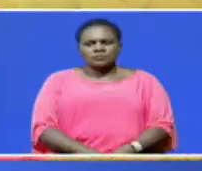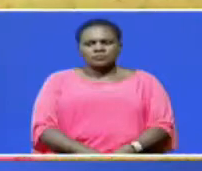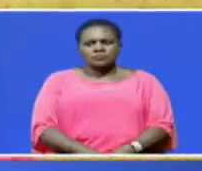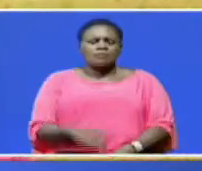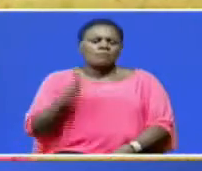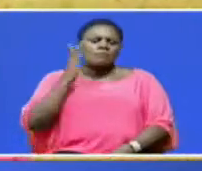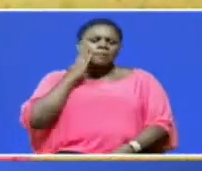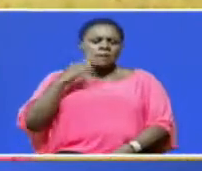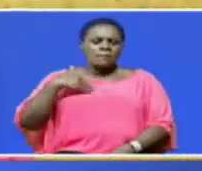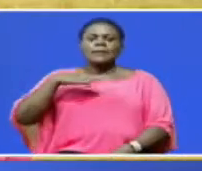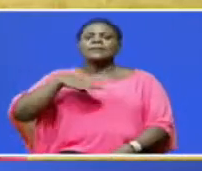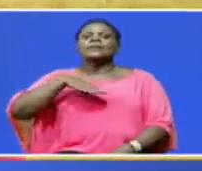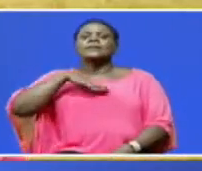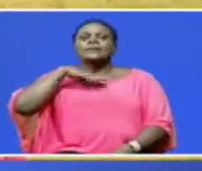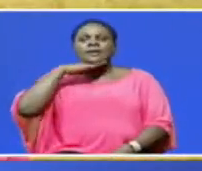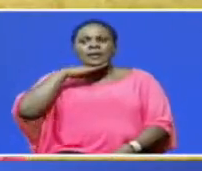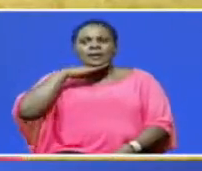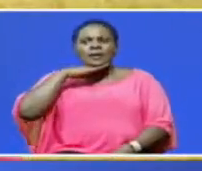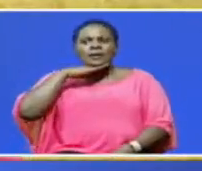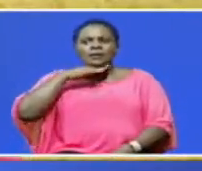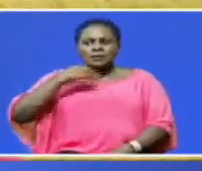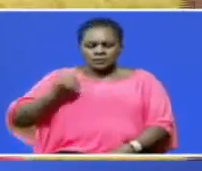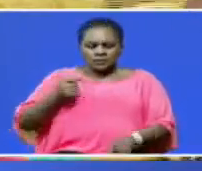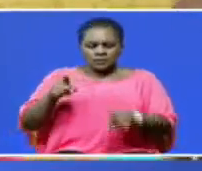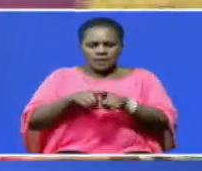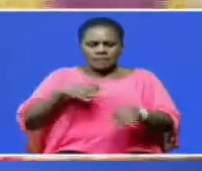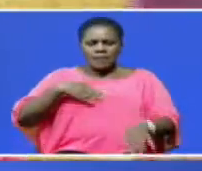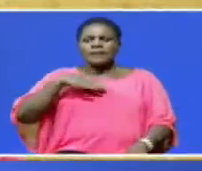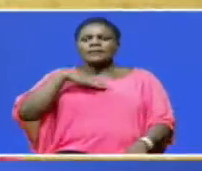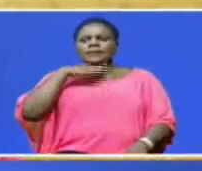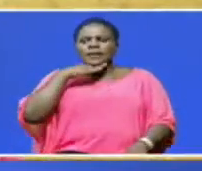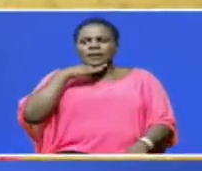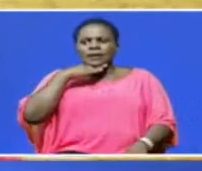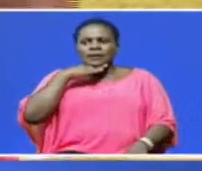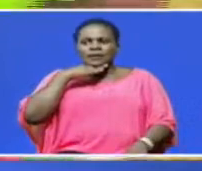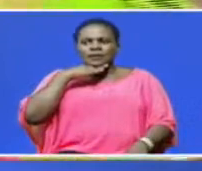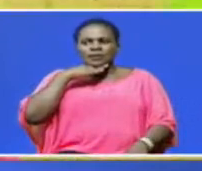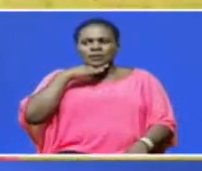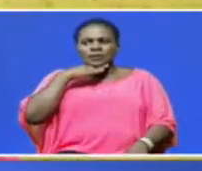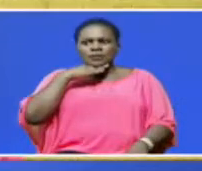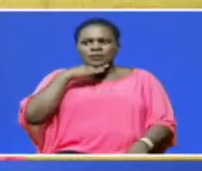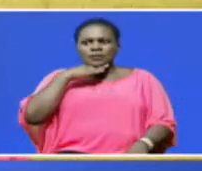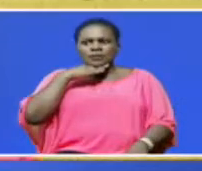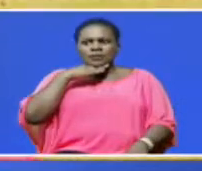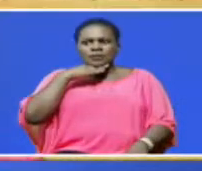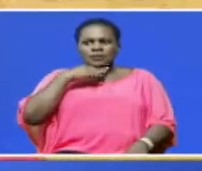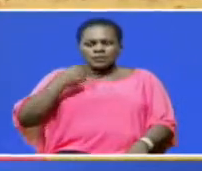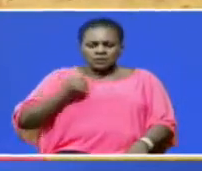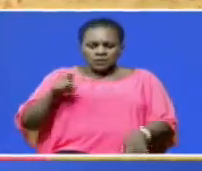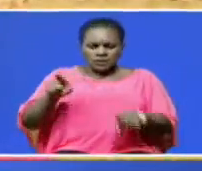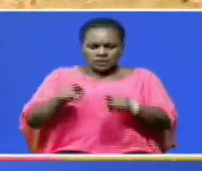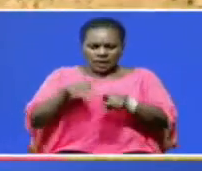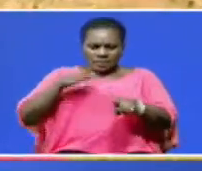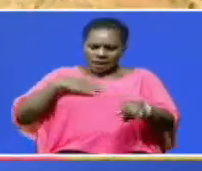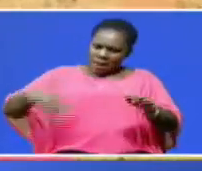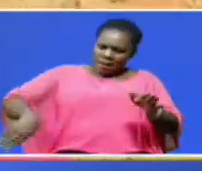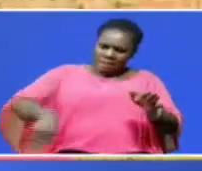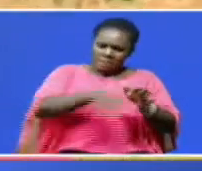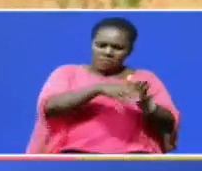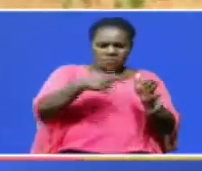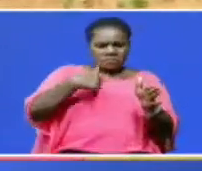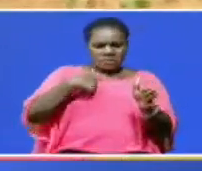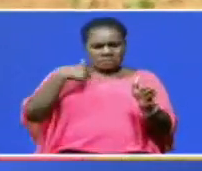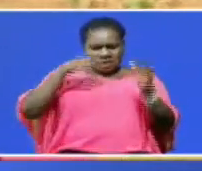Mamangu alikufa, na shangu akakufa, sasa tulikuwa huko hivyo, tuzafu kwetu. Shangu akatufukuza, akatuambia tukuje